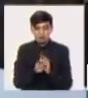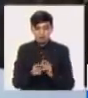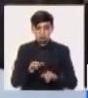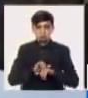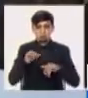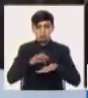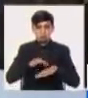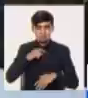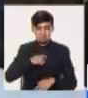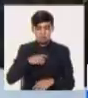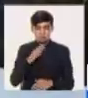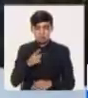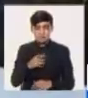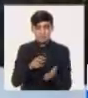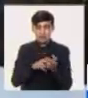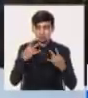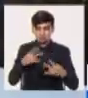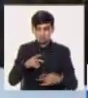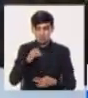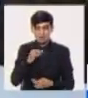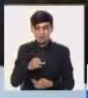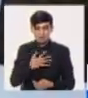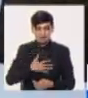Керісінше жаңағы қорықпай,